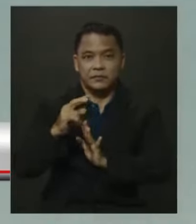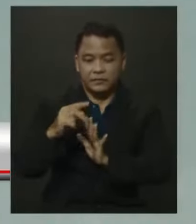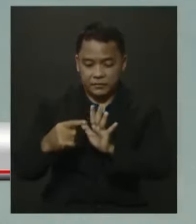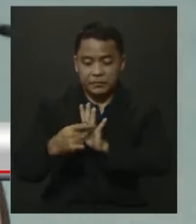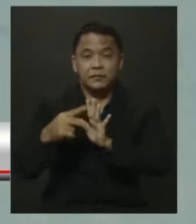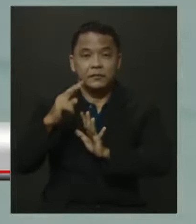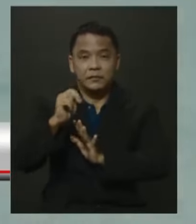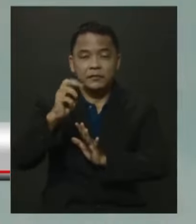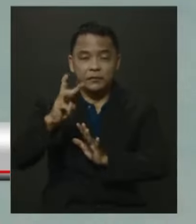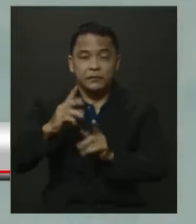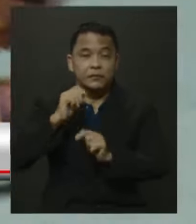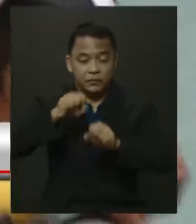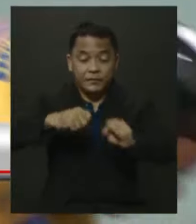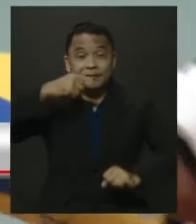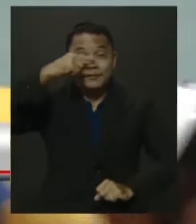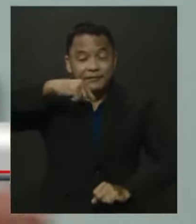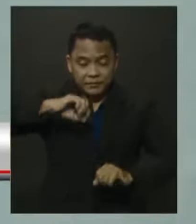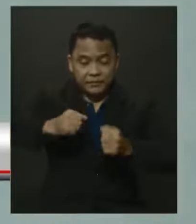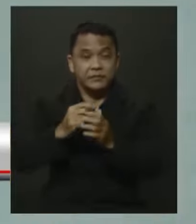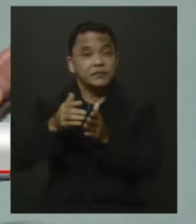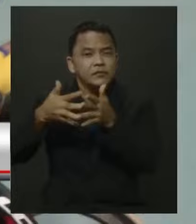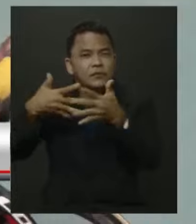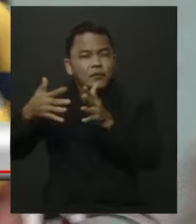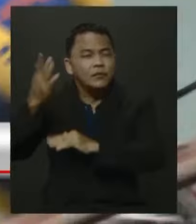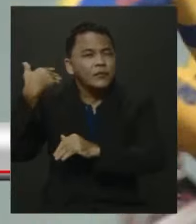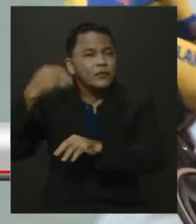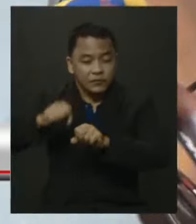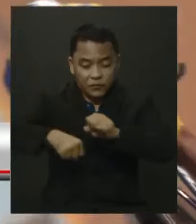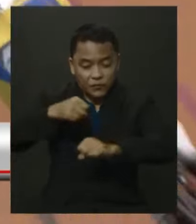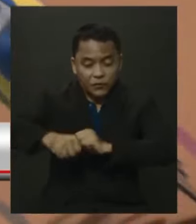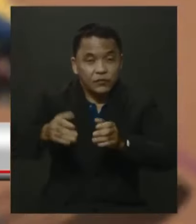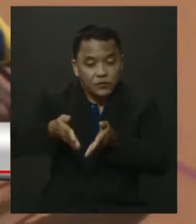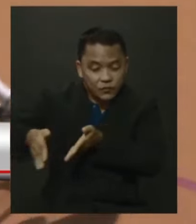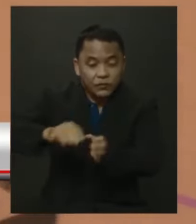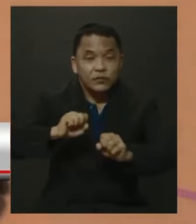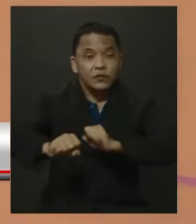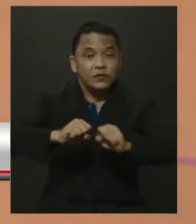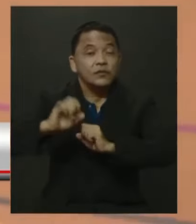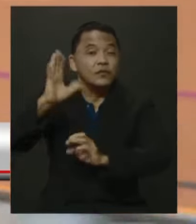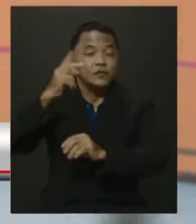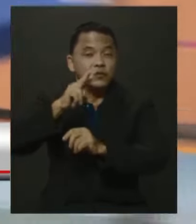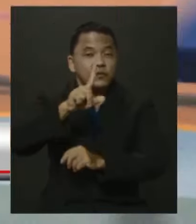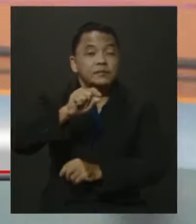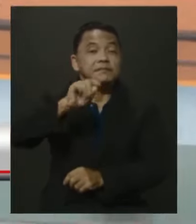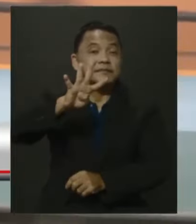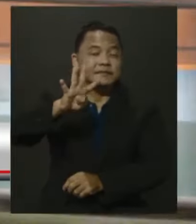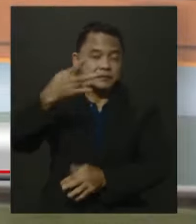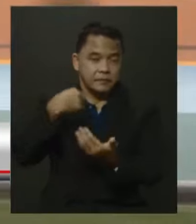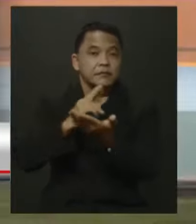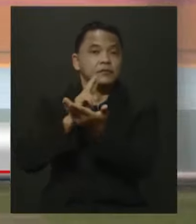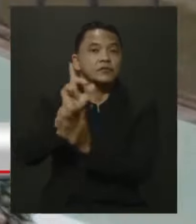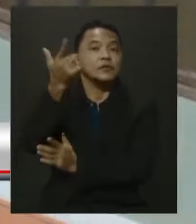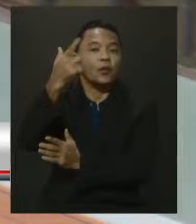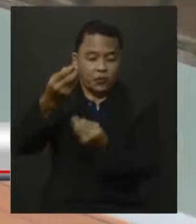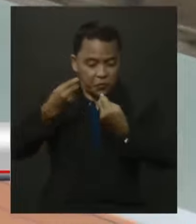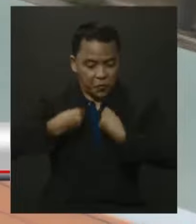านักปั่นทีมชาติไทยเจ้าของเหรียญเงินสปรินต์จักรยานประเภทลู่เยาวชนชิงแชมป์โลก2024คว้าเหรียญทองไป